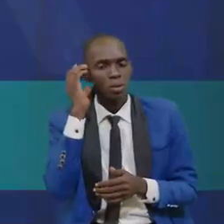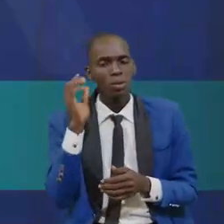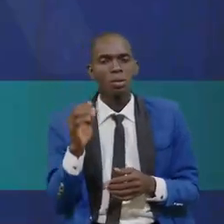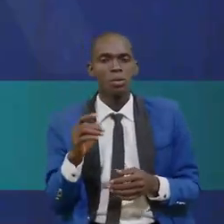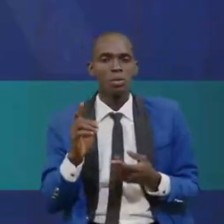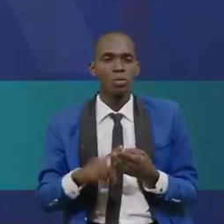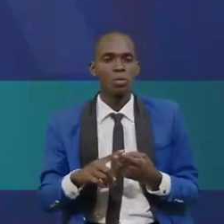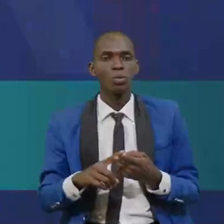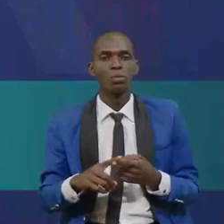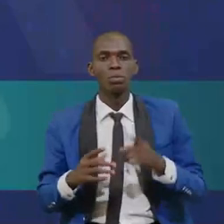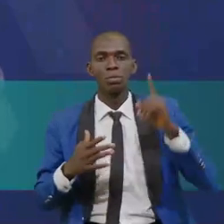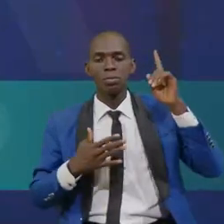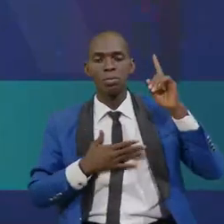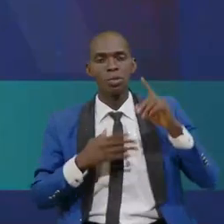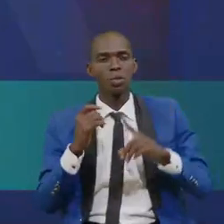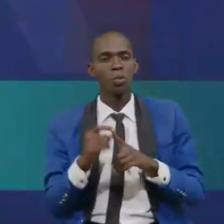nom,